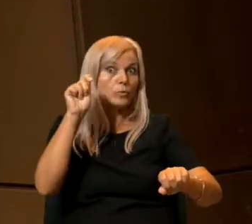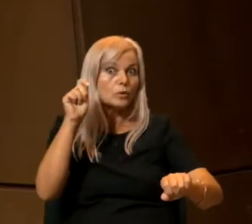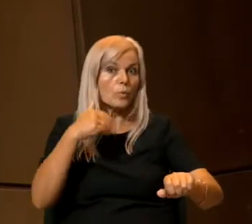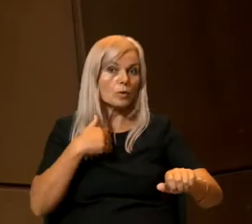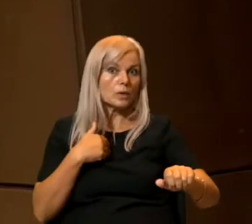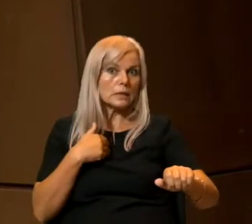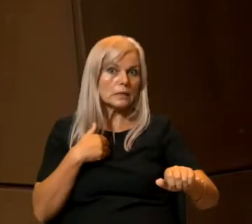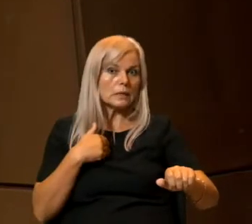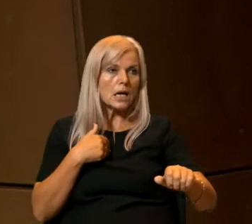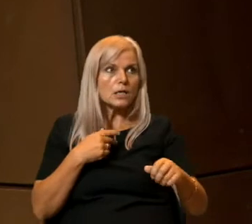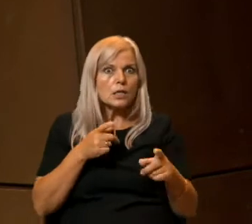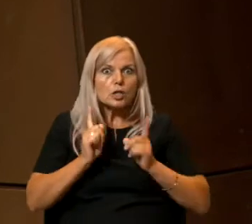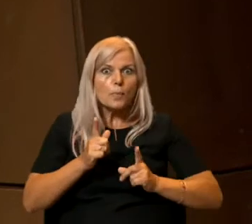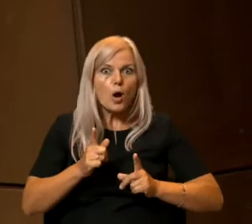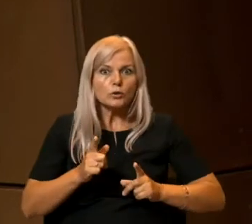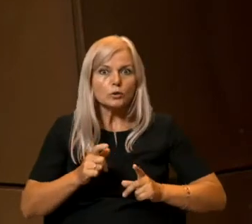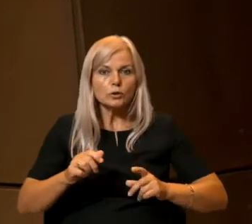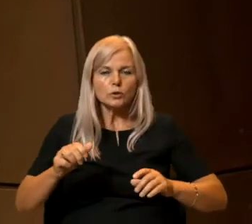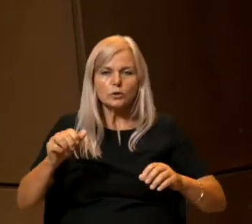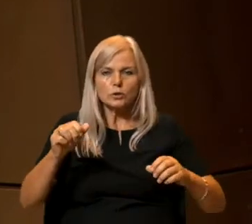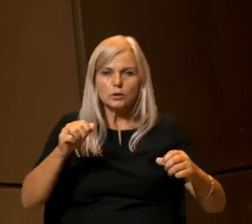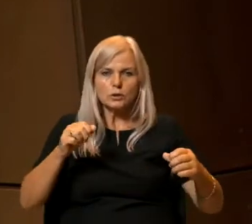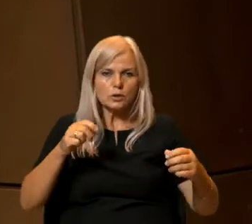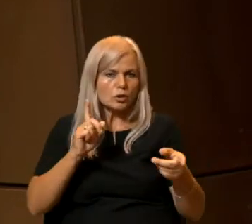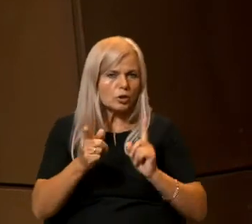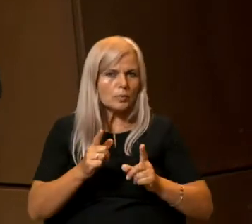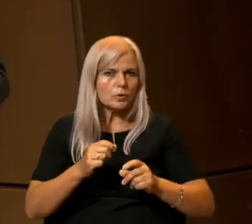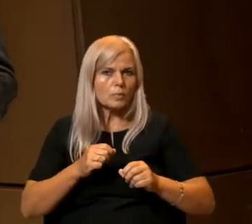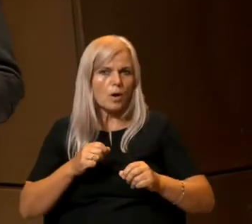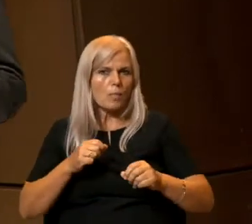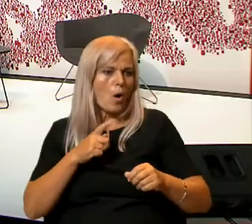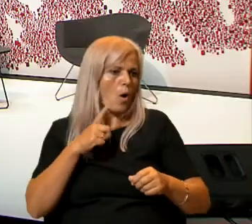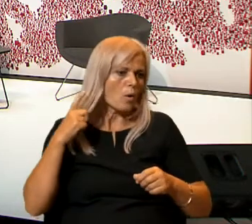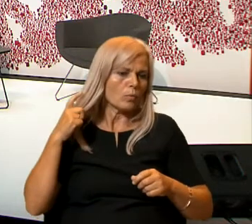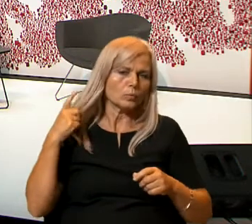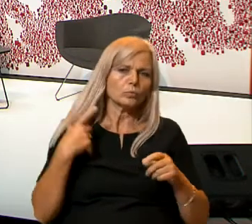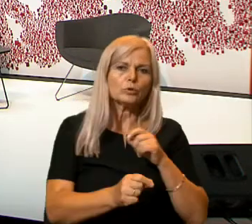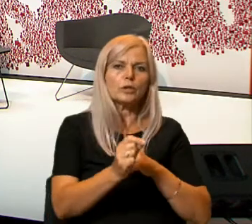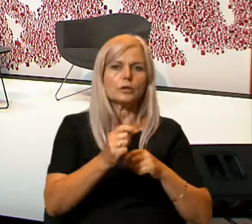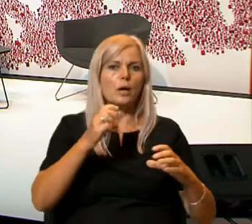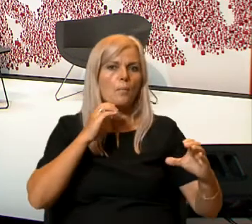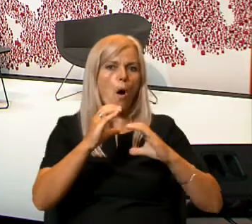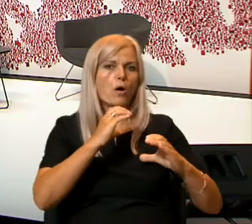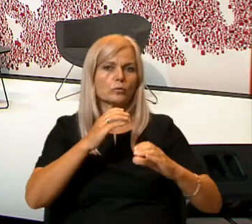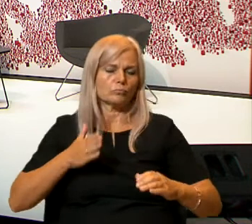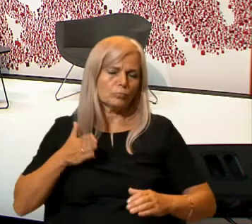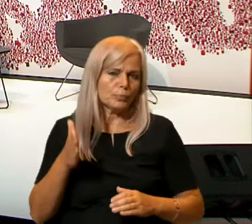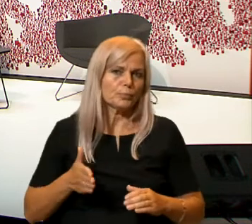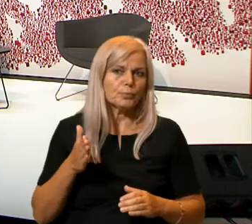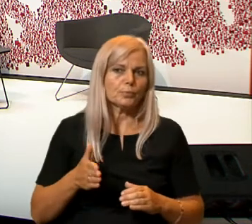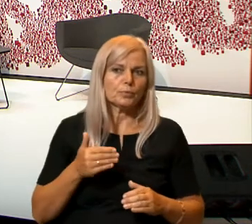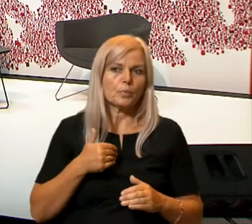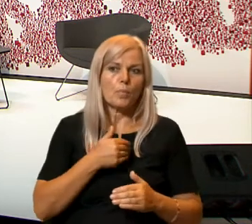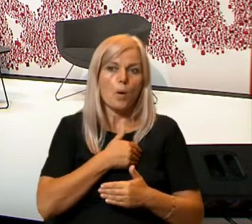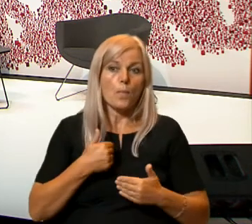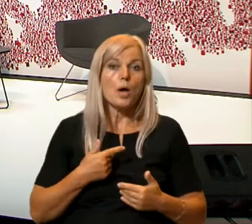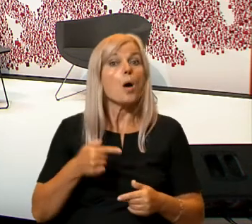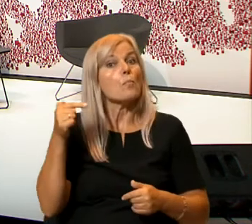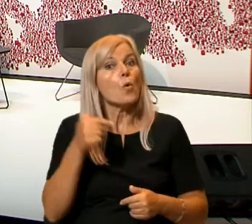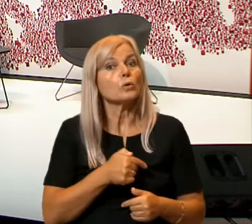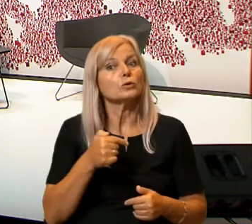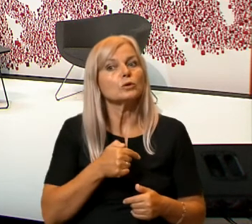trybie agresji. Musimy być szybcy, bo ucieknie nam autobus, pociąg, i bo